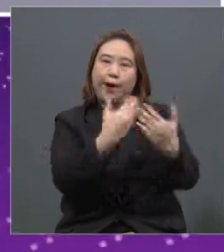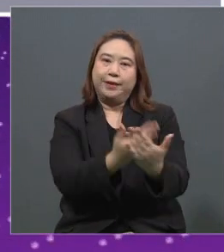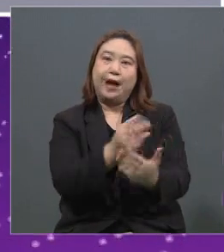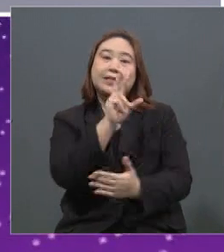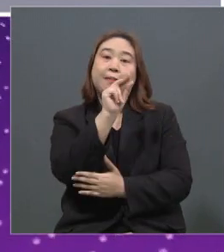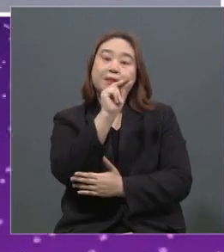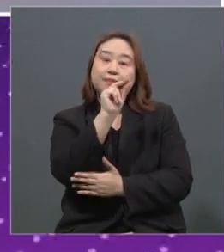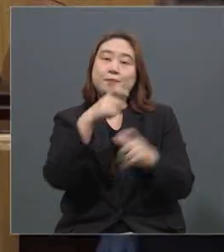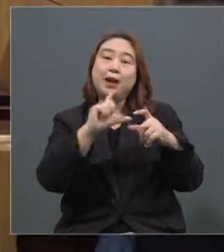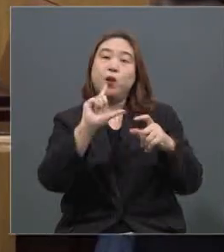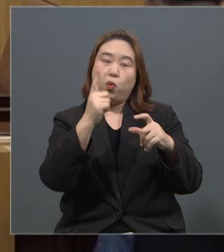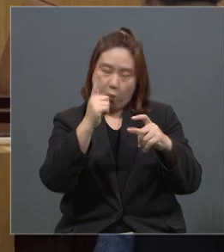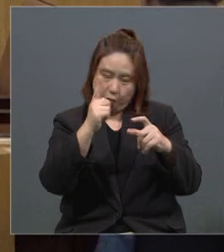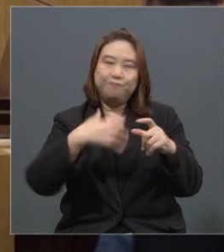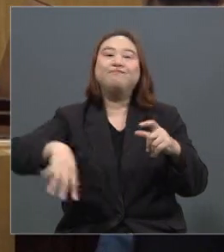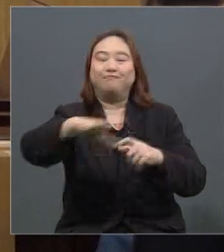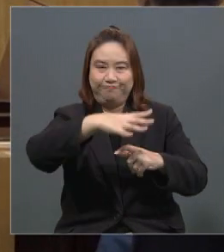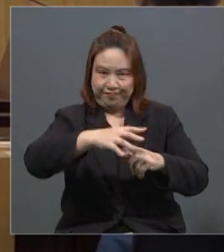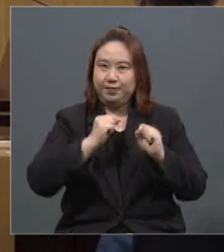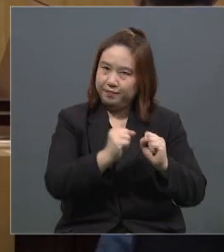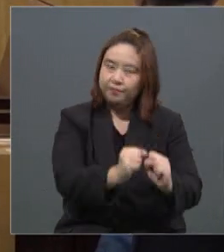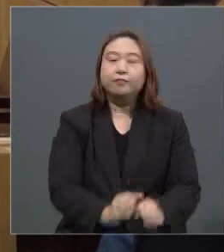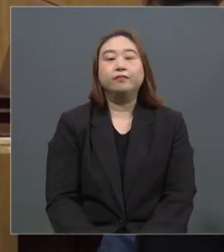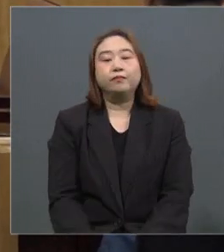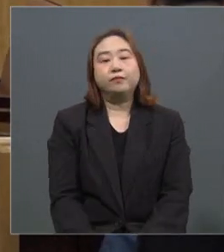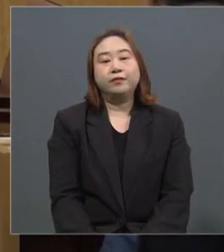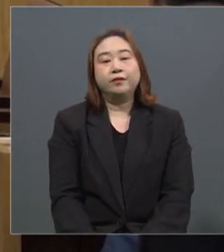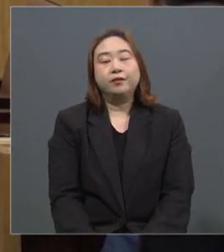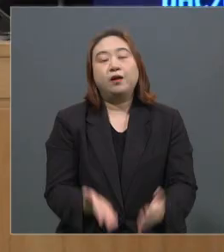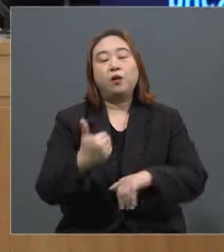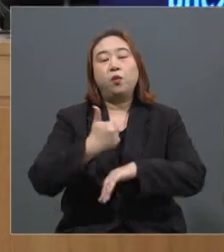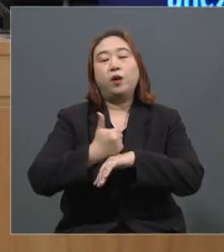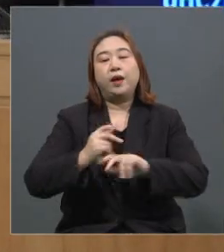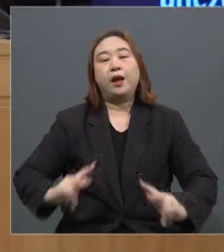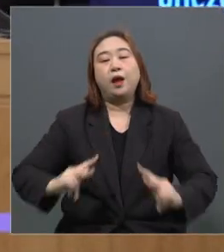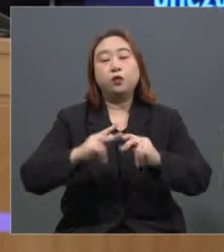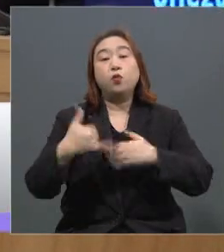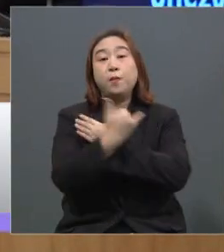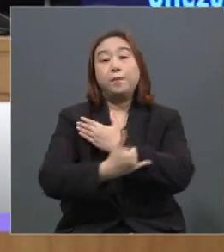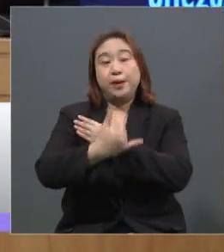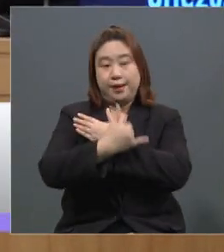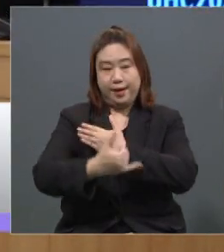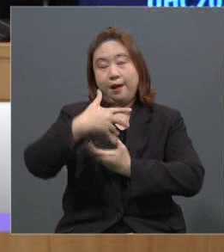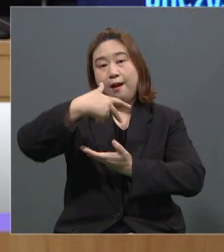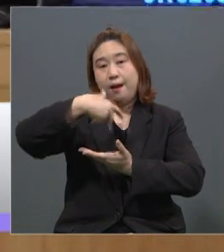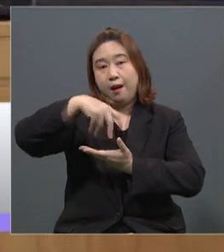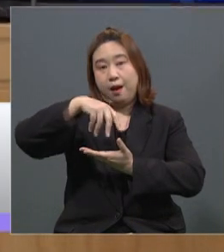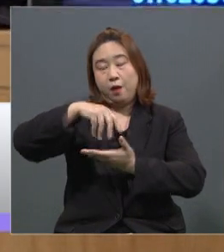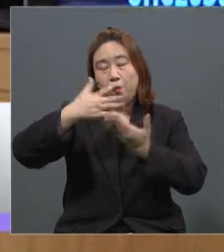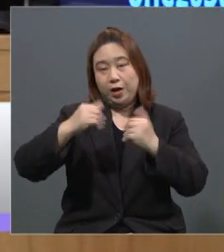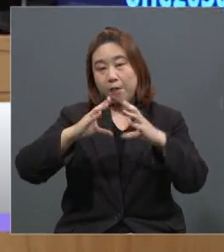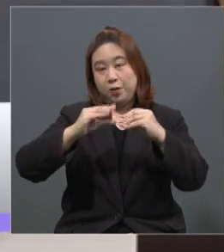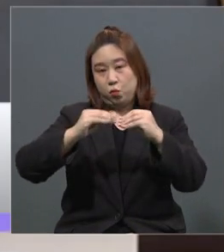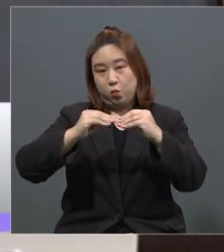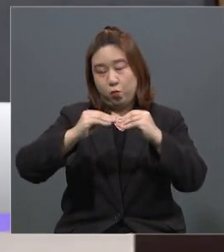รักษาทุกที่นายฤตเสงี่ยมพงษ์รัฐมนตรีว่าการกระทรวงการต่างประเทศกล่าวเปิดการประชุมระดับรัฐมนตรีประจำปี